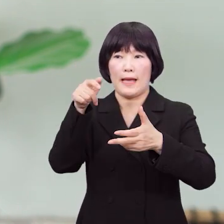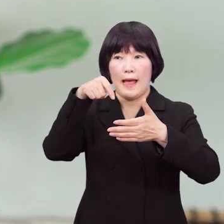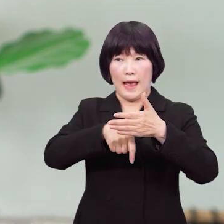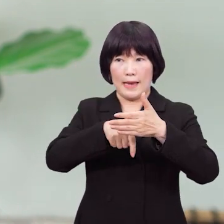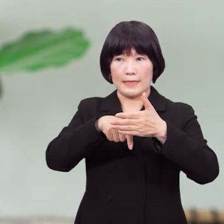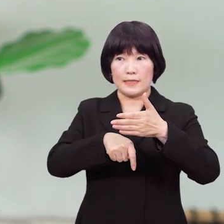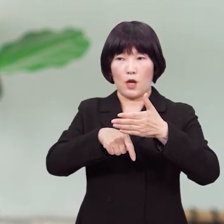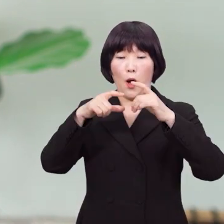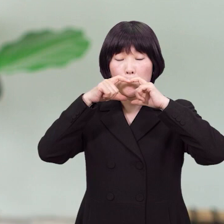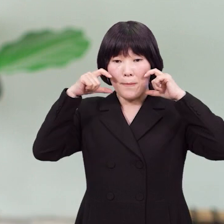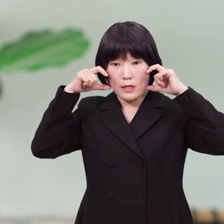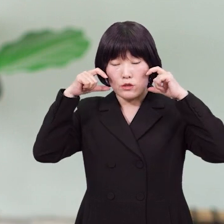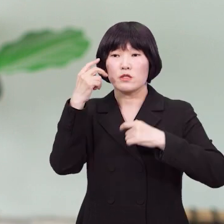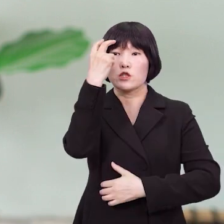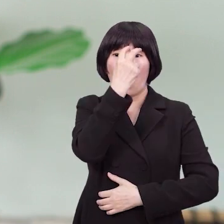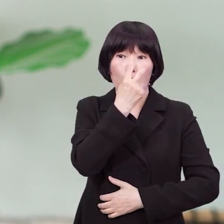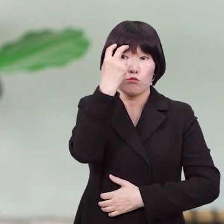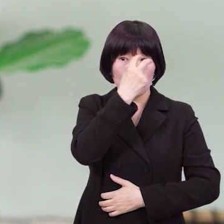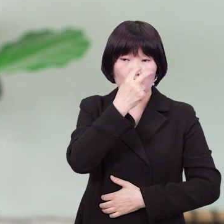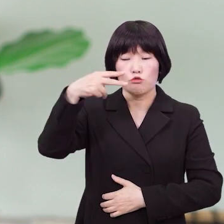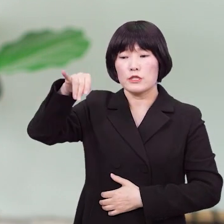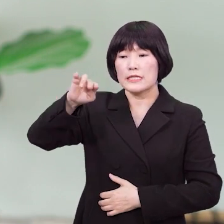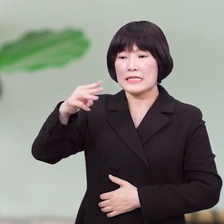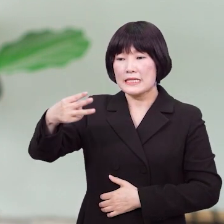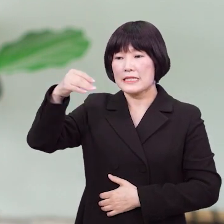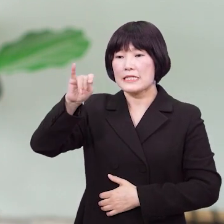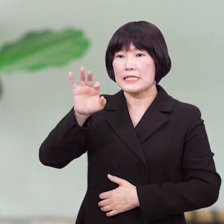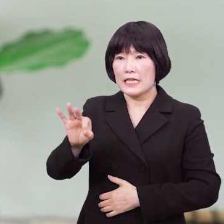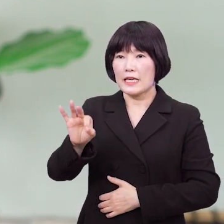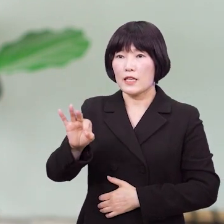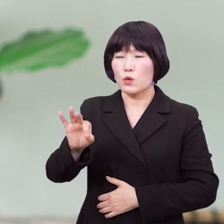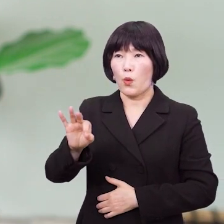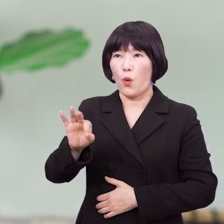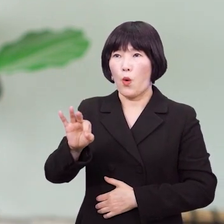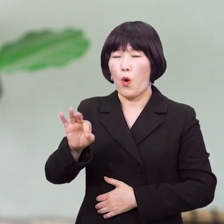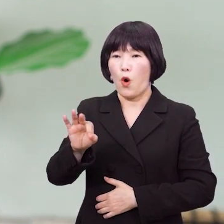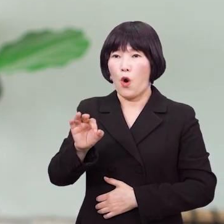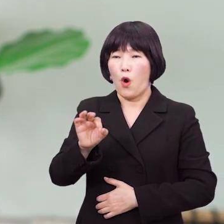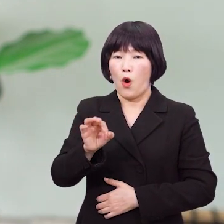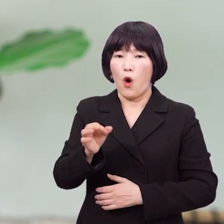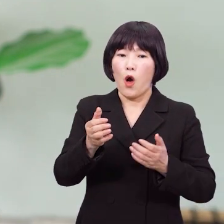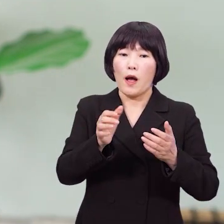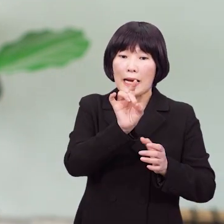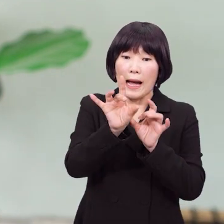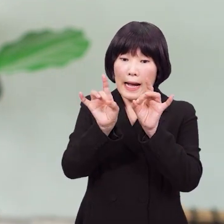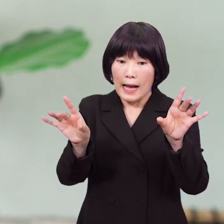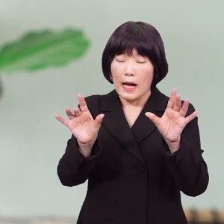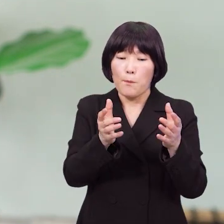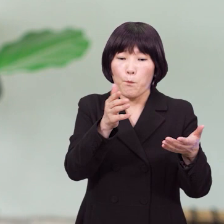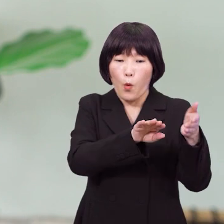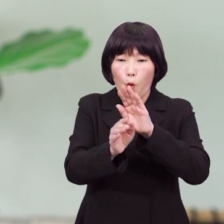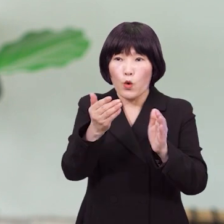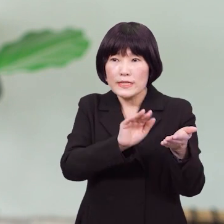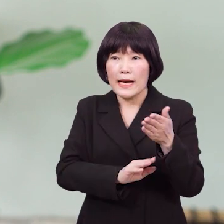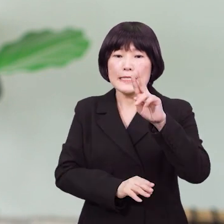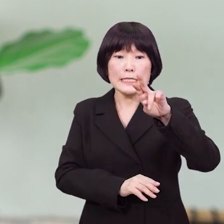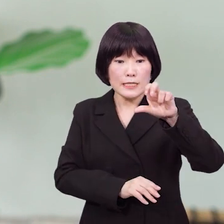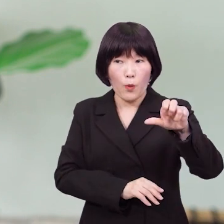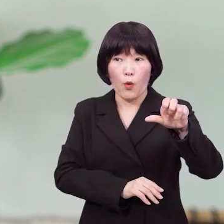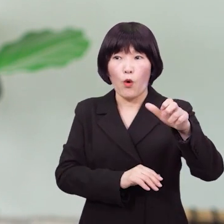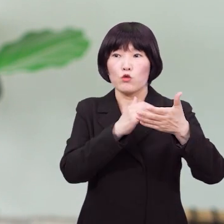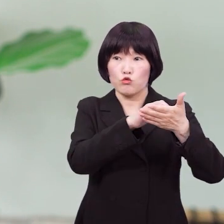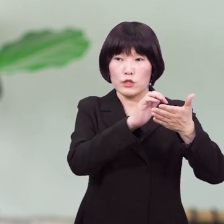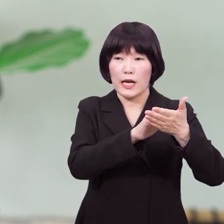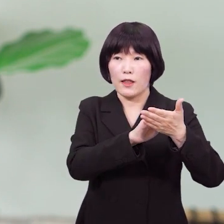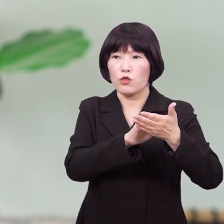공장에서 마스크 검수와 실링, 개별 포장 25매, 박스